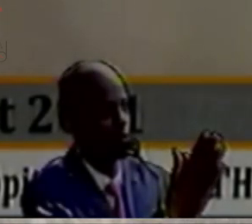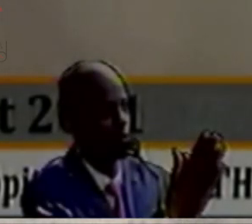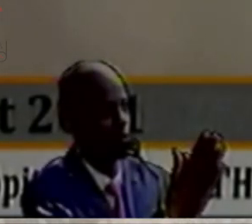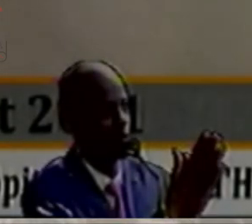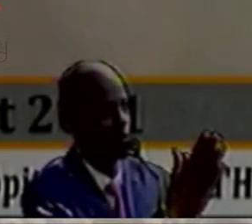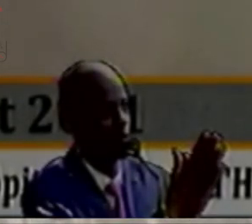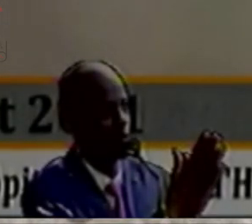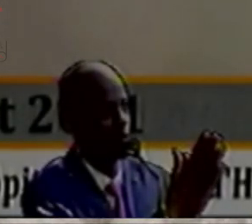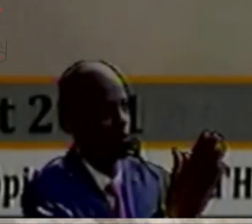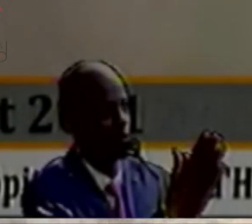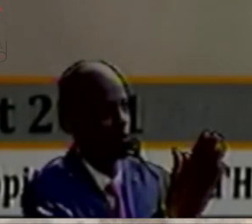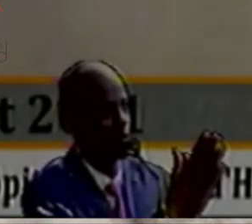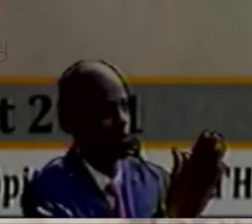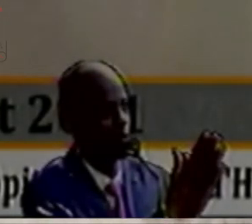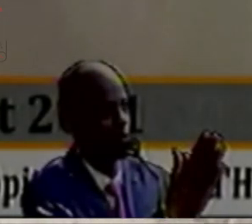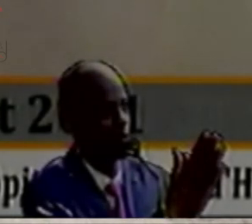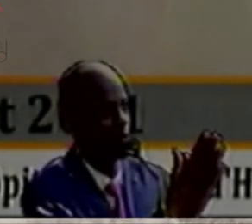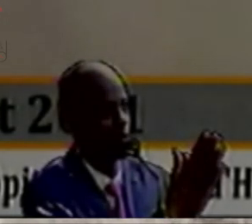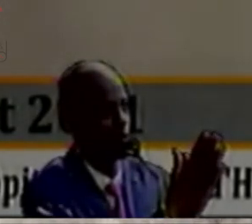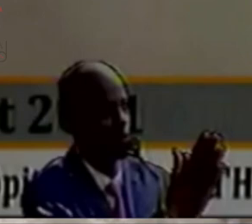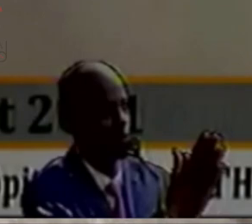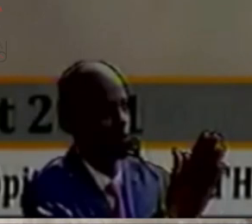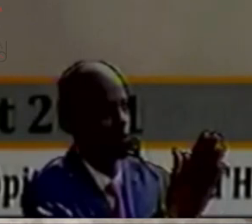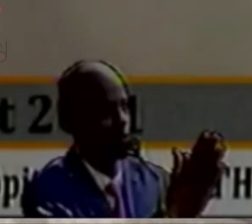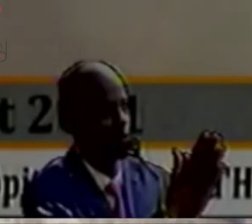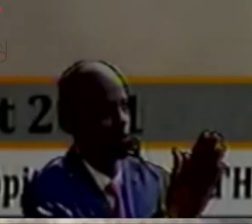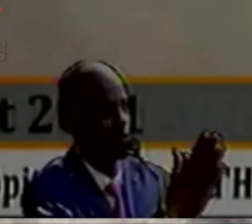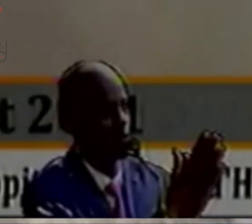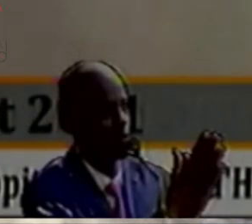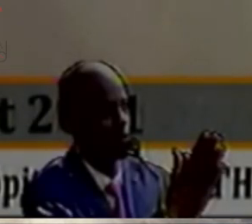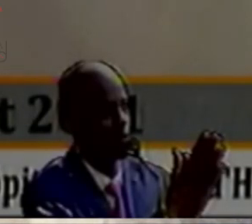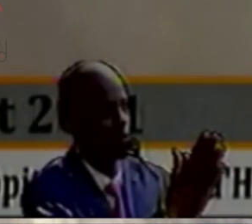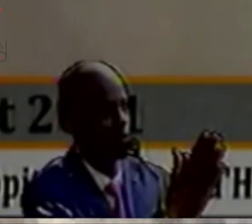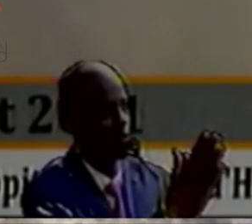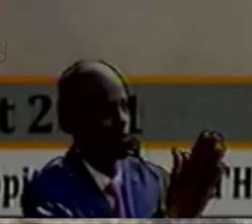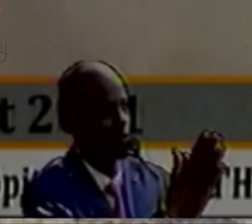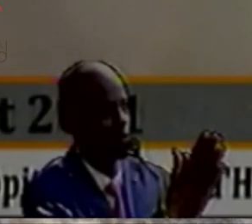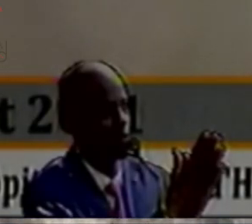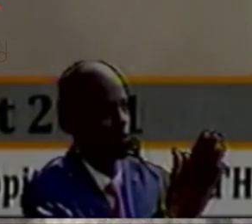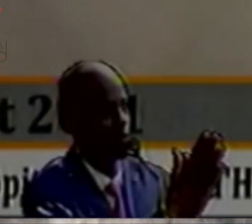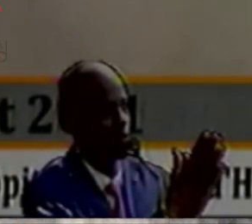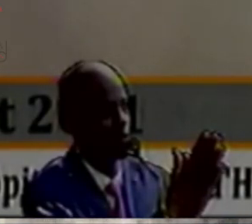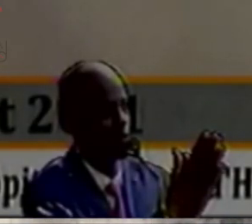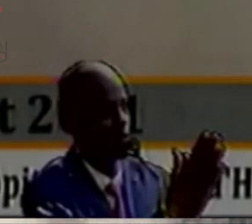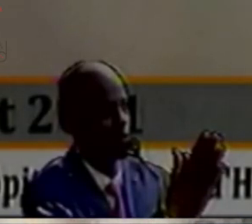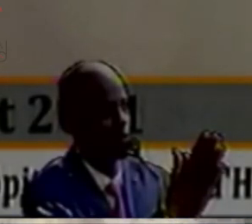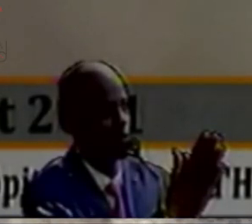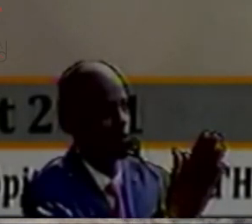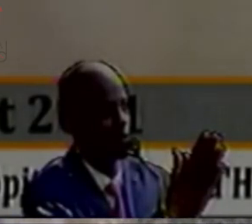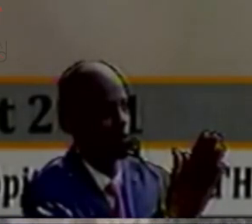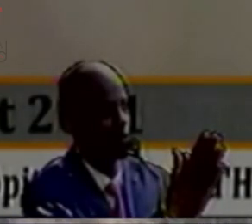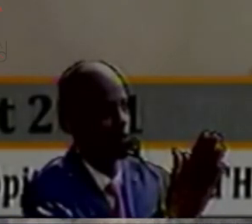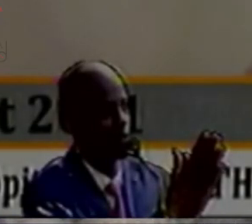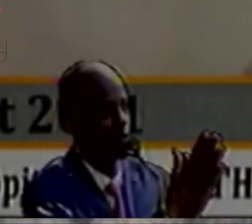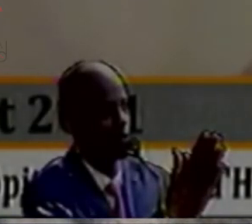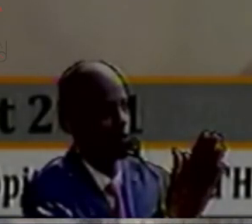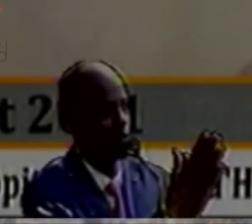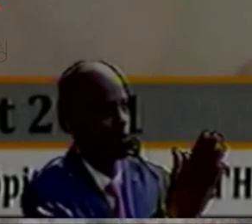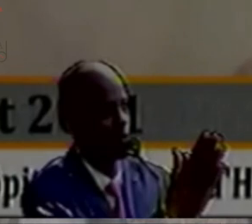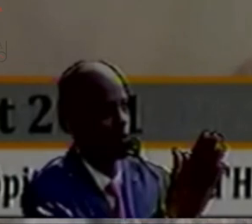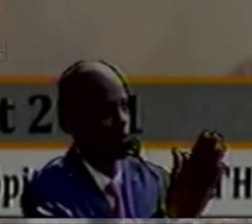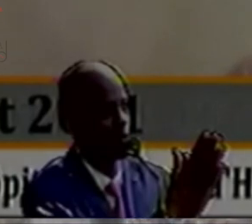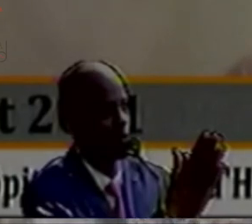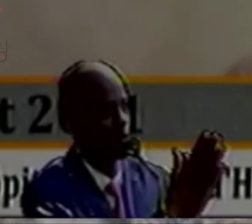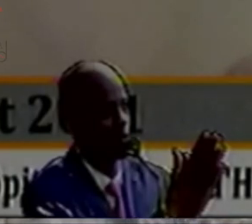incité nous, demander plus d'aide de toutes parts. Hein, et présence de la presse là, c'est une, par exemple. Nous avons cherché